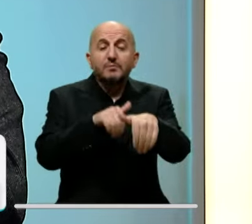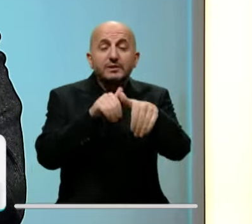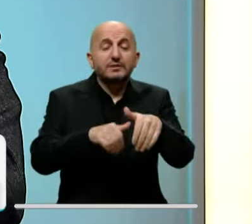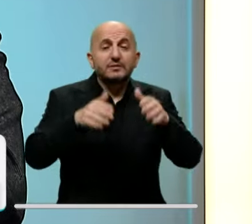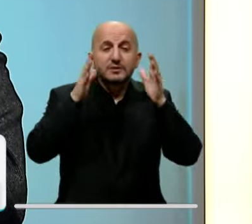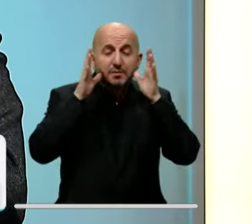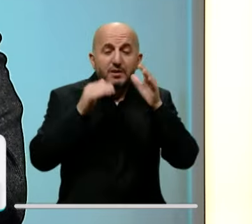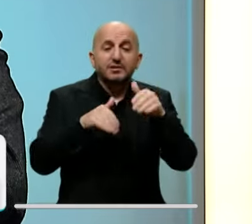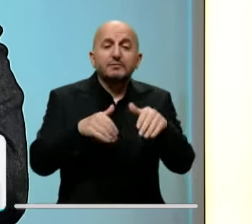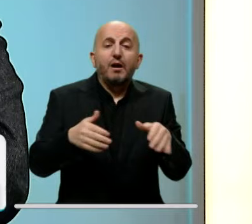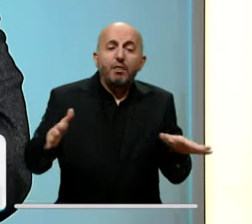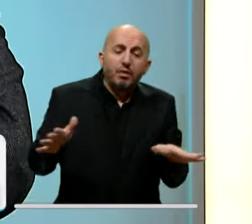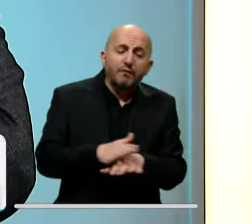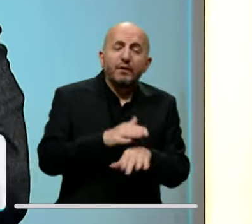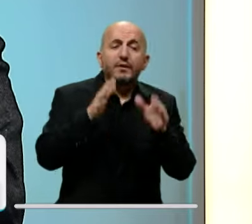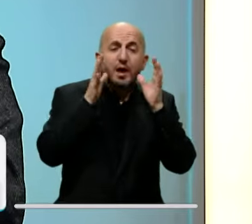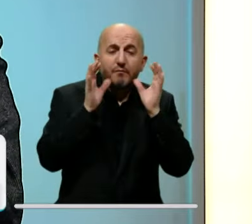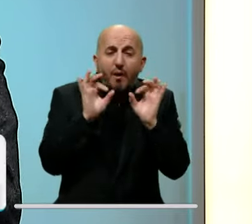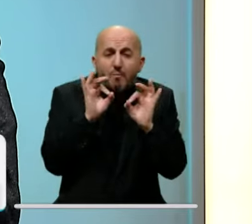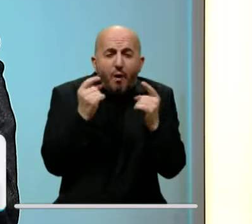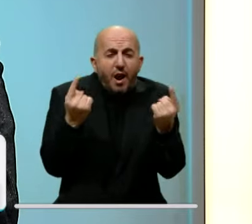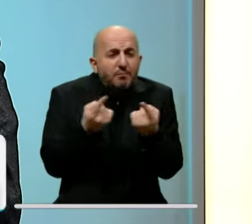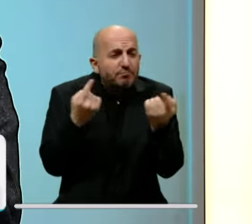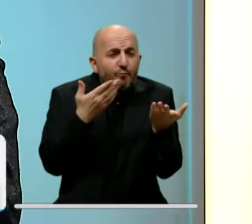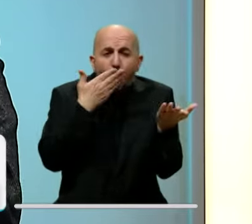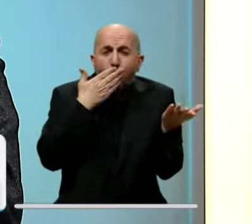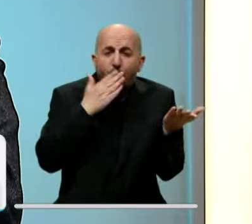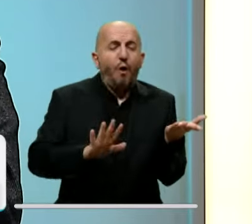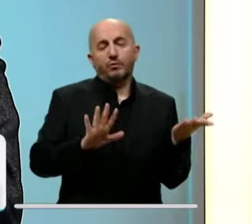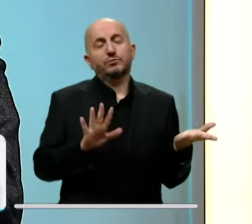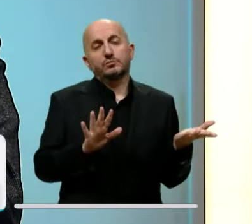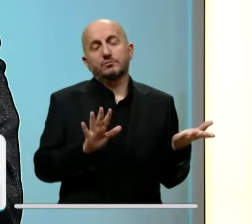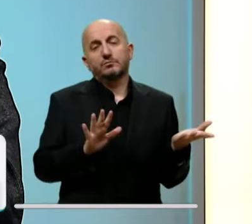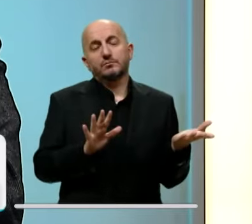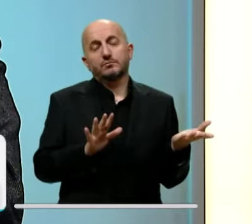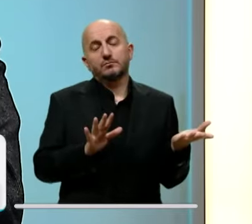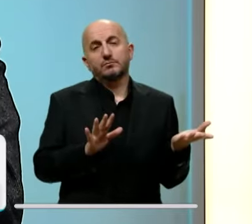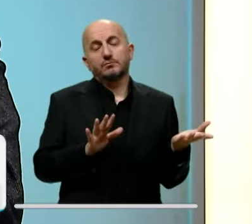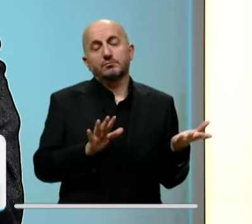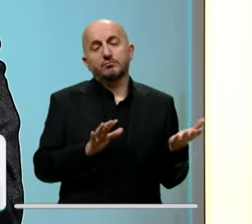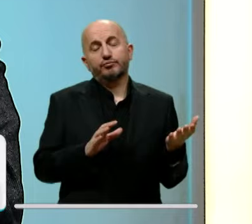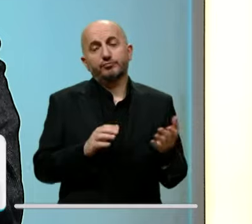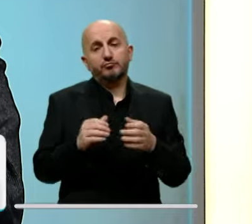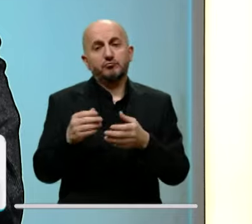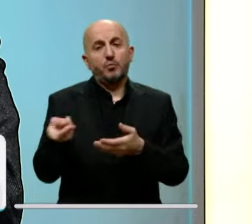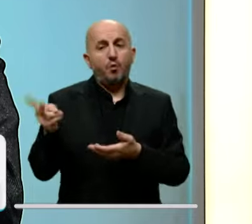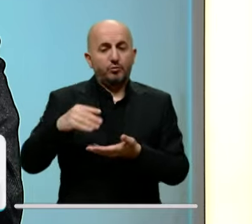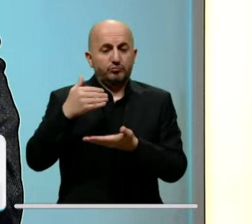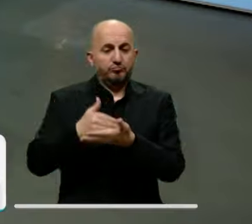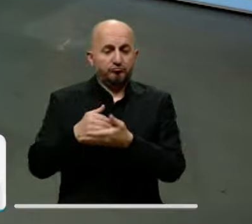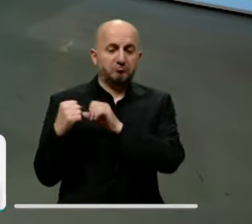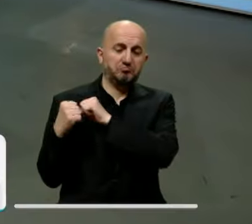veya defin namazı böyle bir namaz şekli bilinmemekte yani götürülür defnedilir